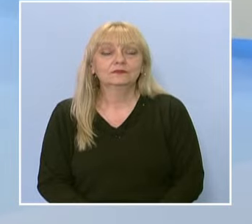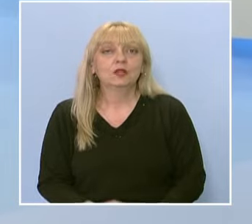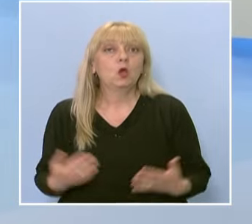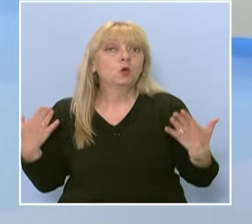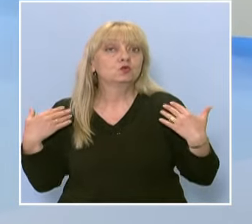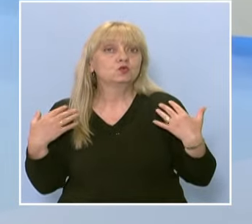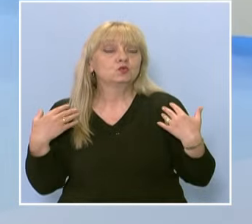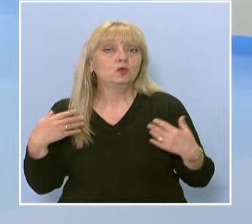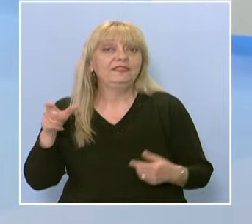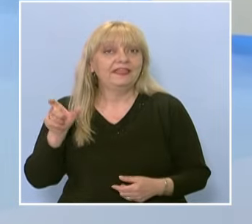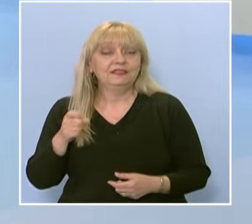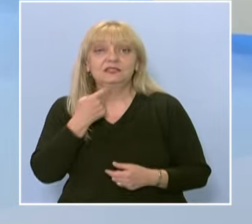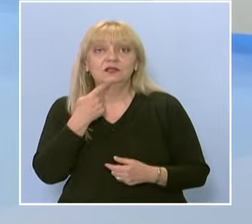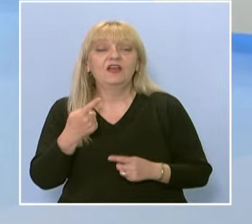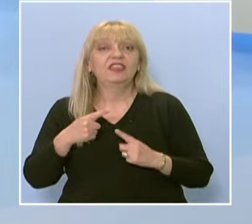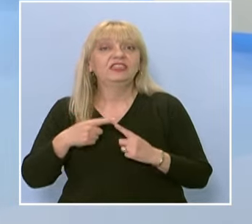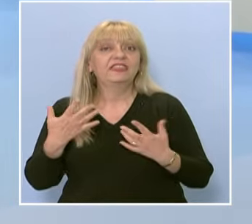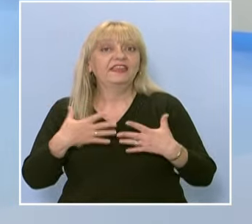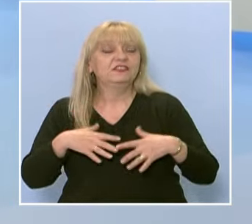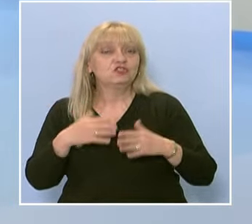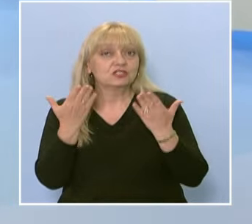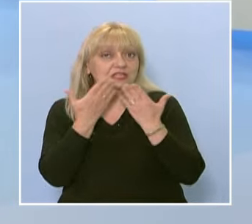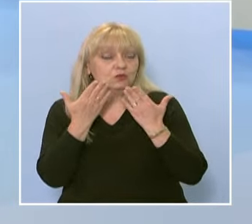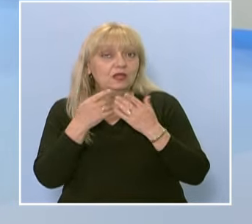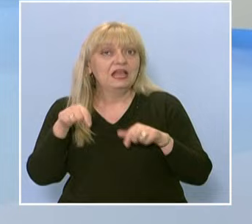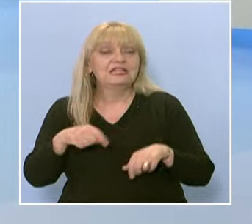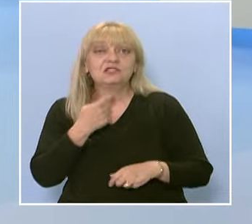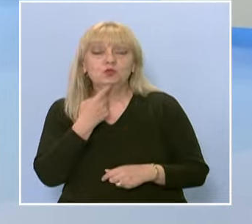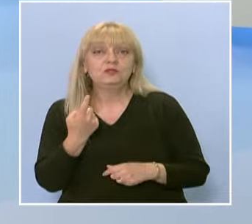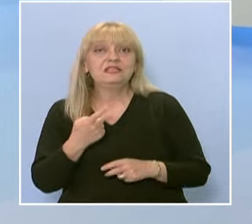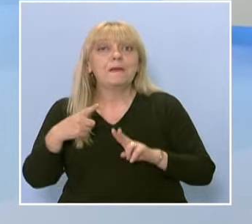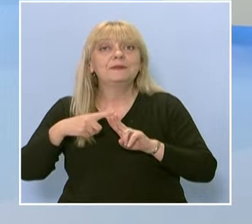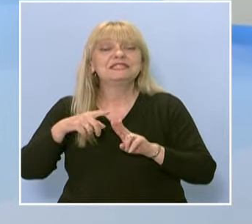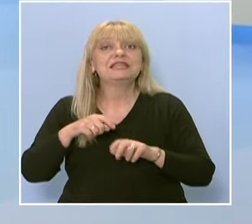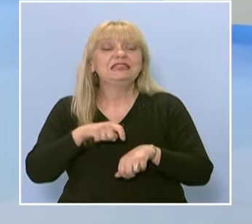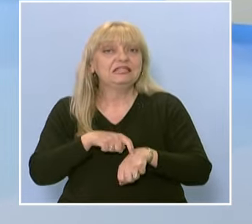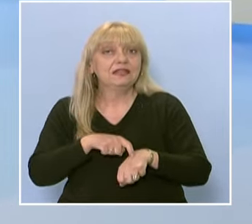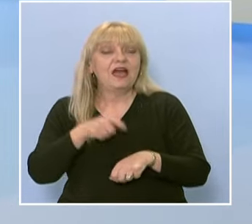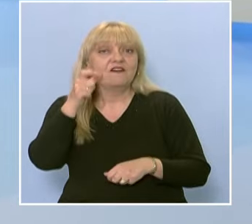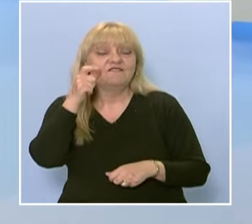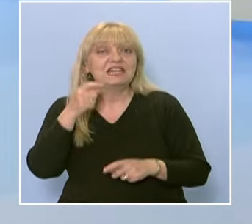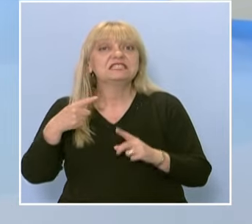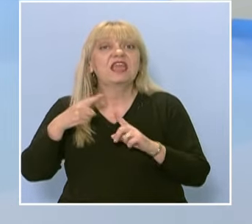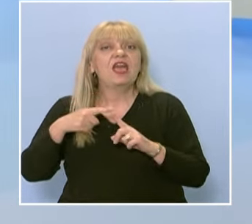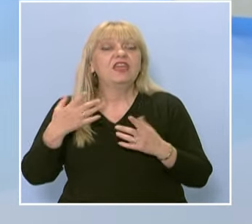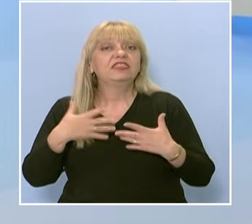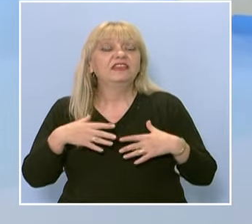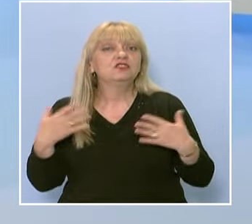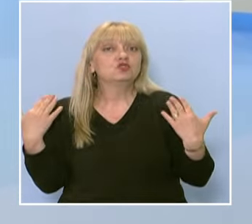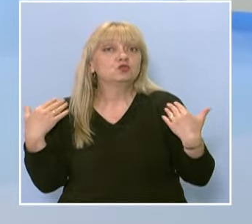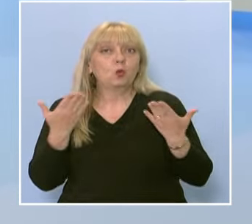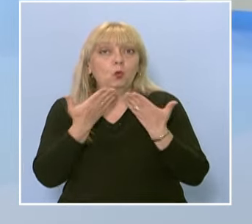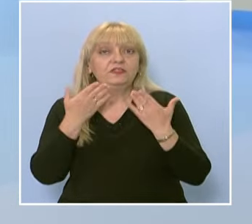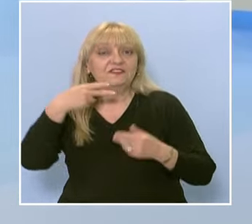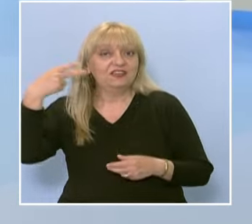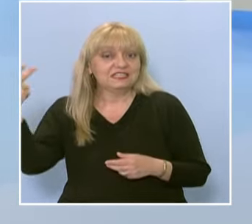Студентът на годината в техническите науки тази година е Пресияна Димитрова от Варненския технически университет. Със студентът